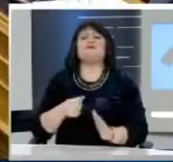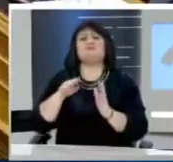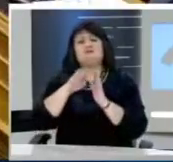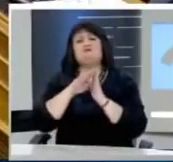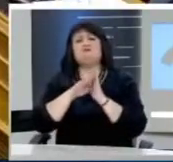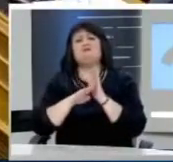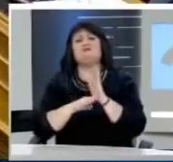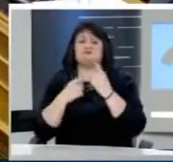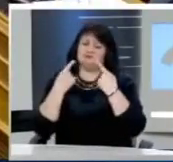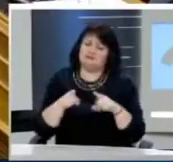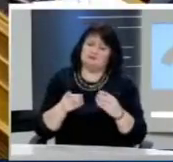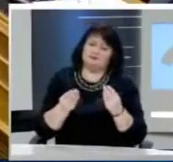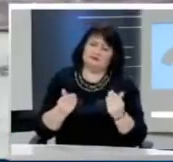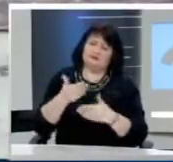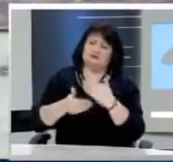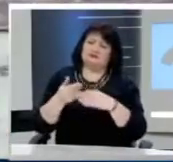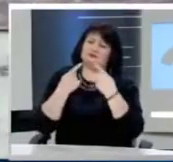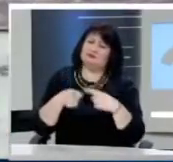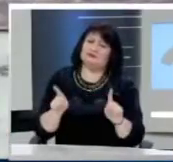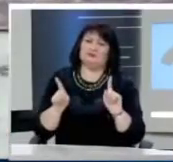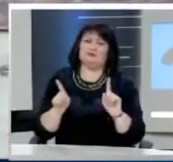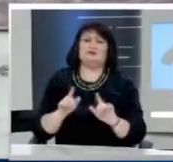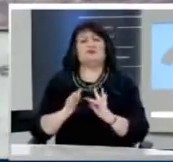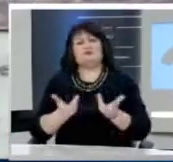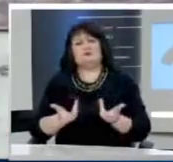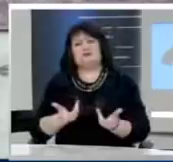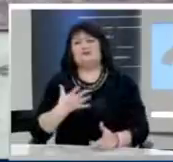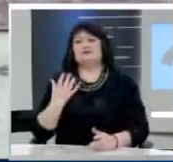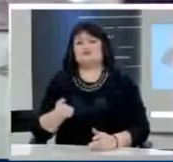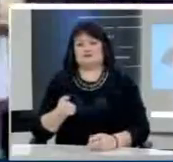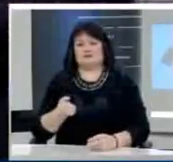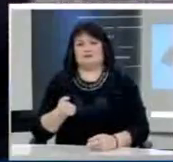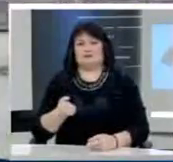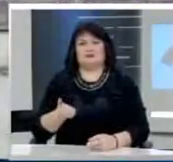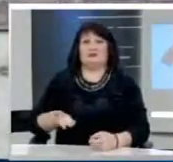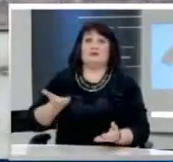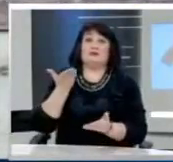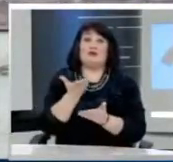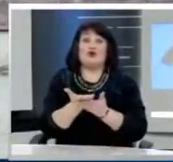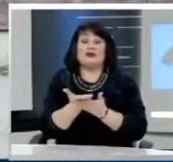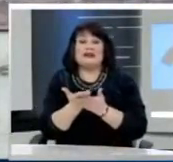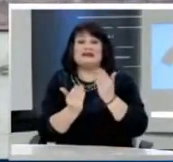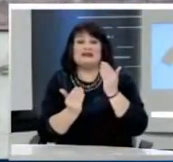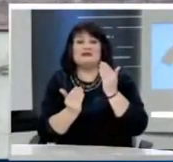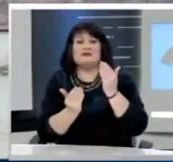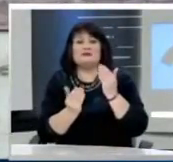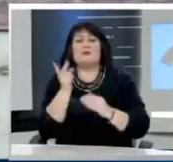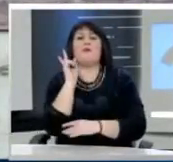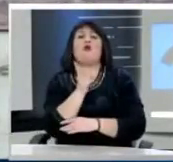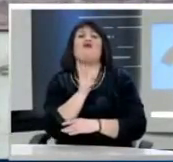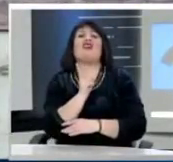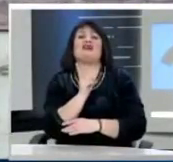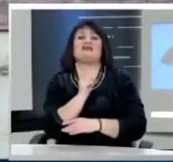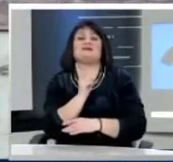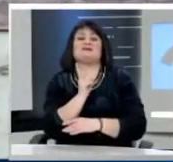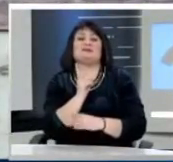μιας εντελώς διαφορετικής διαδικασίας, δηλαδή θα είχε υποβληθεί πρόταση δυσπιστίας από την αξιωματική